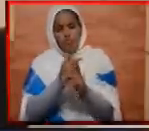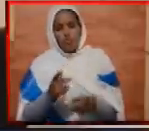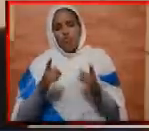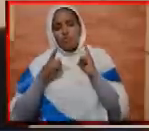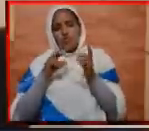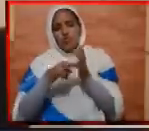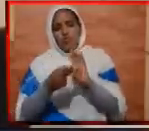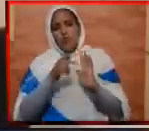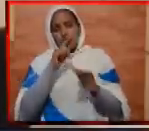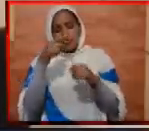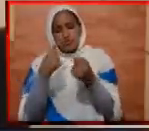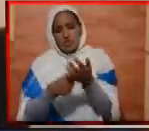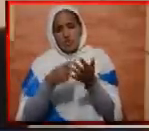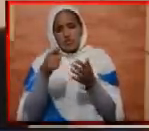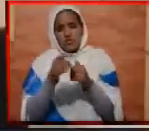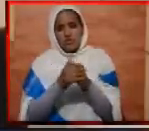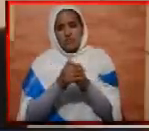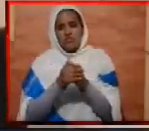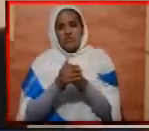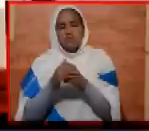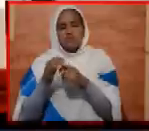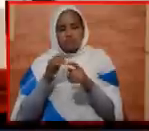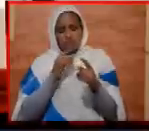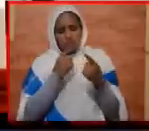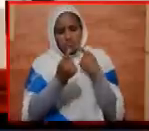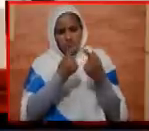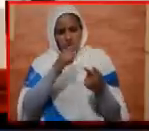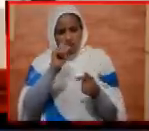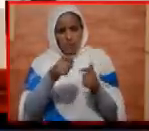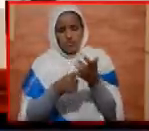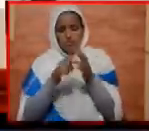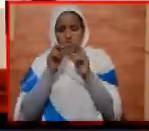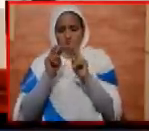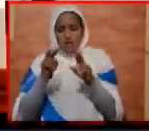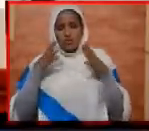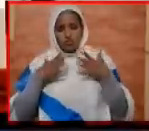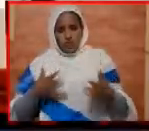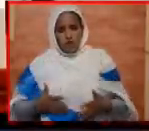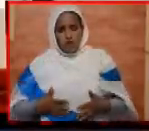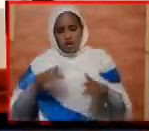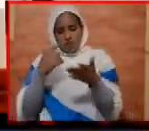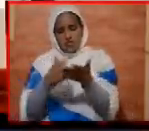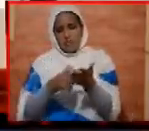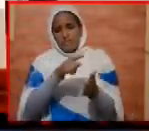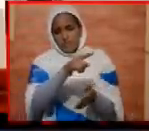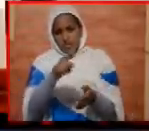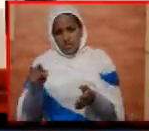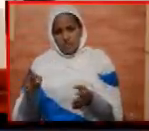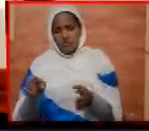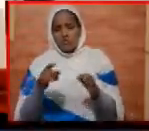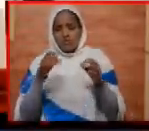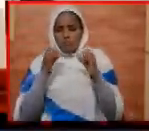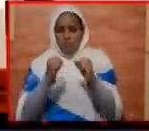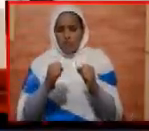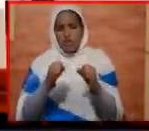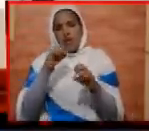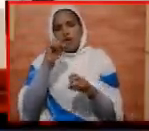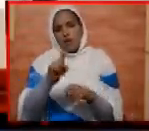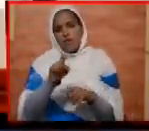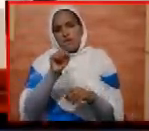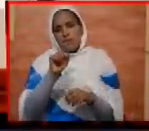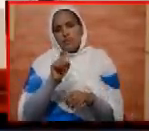ተጠብቆ የሚኖር ማለት እና እነዚህ መጠናከር አለባቸው የሚመረከታቸው አካላት እነዚህን